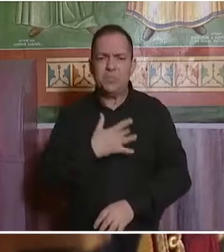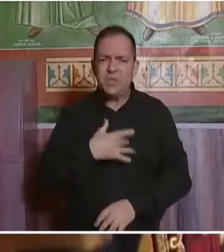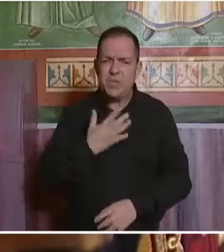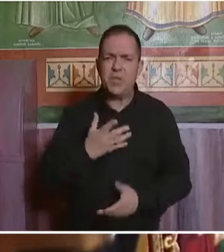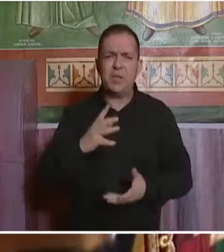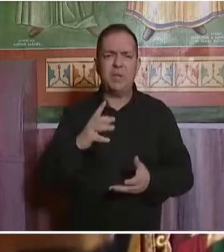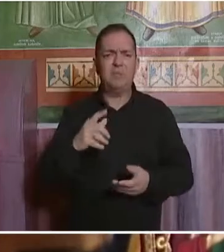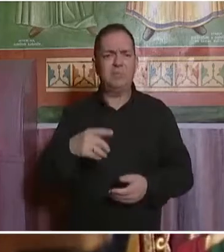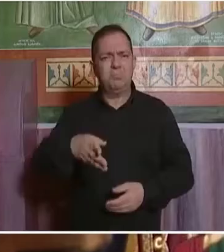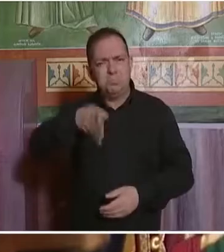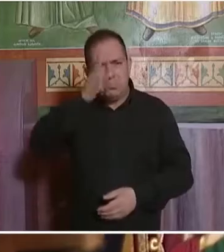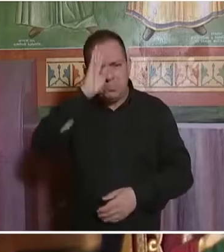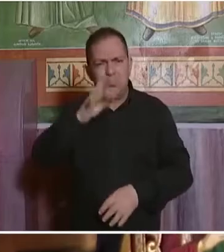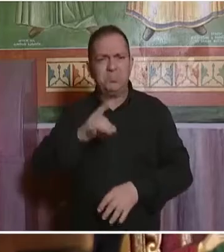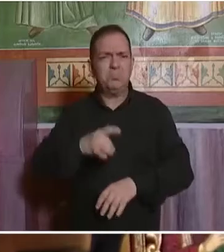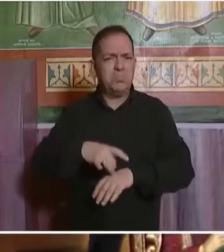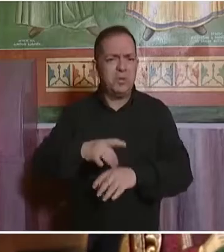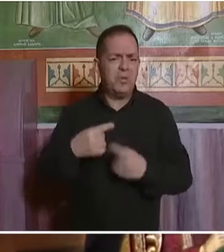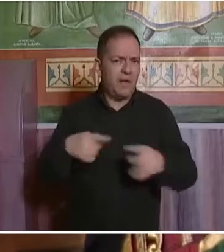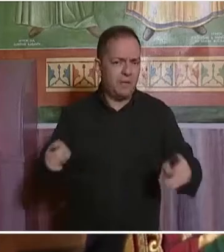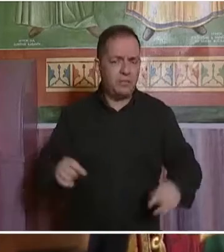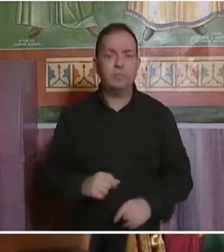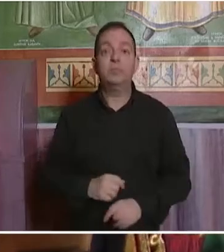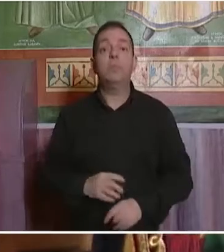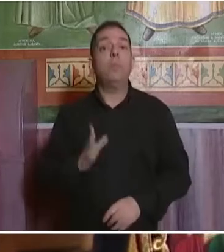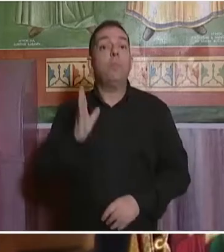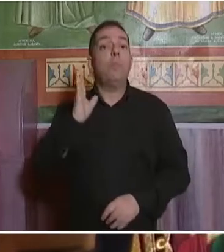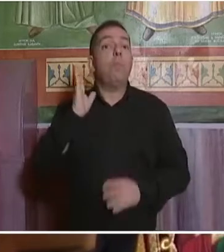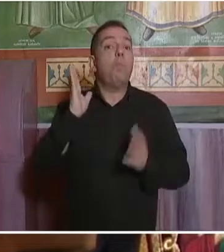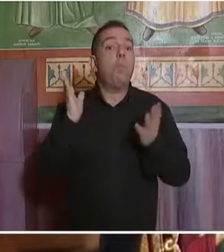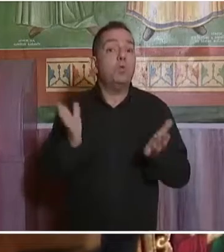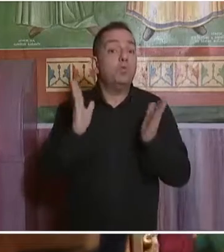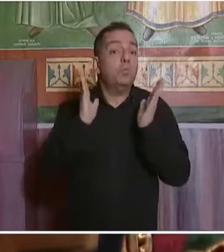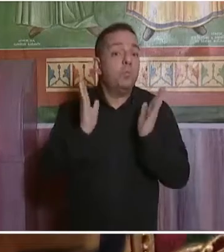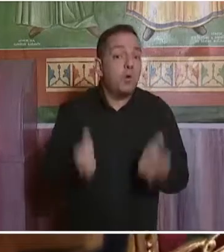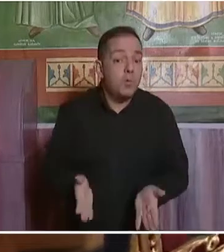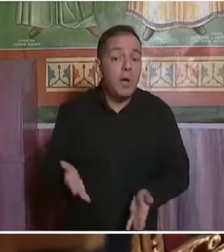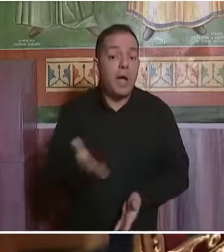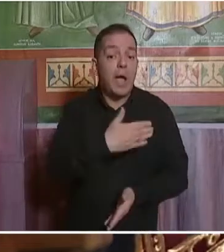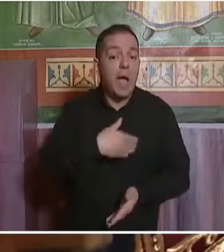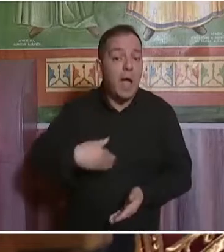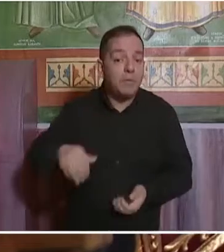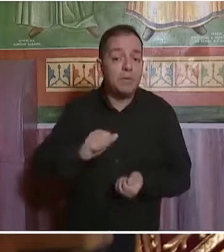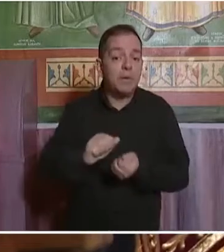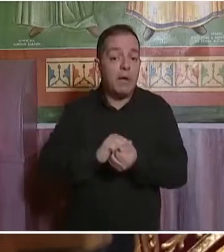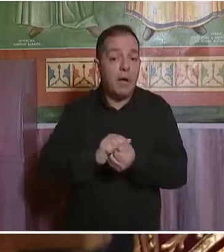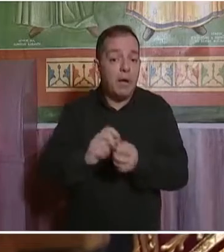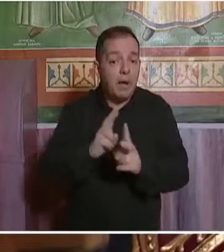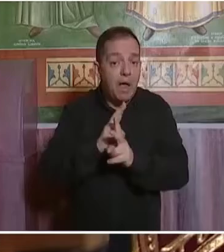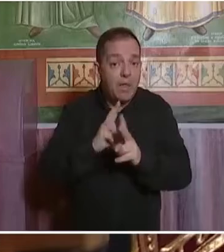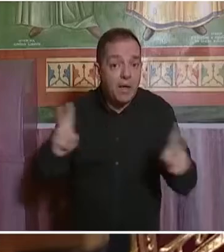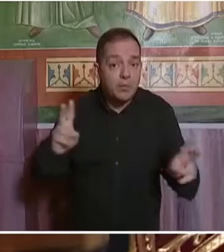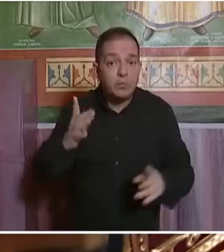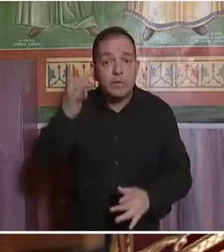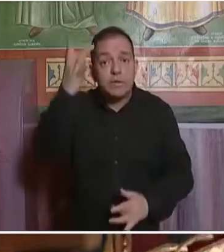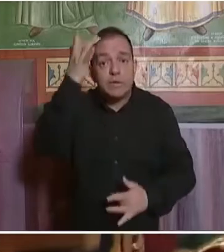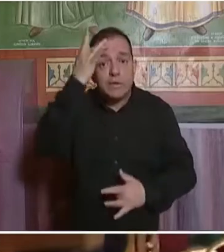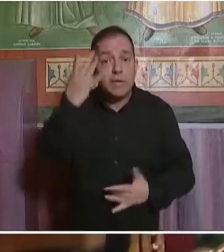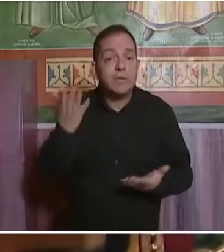Πώς λοιπόν μπορούμε να καθαρίσουμε, να εξαγνίσουμε την συνείδησή